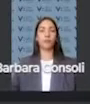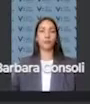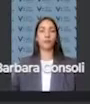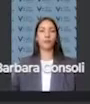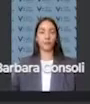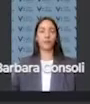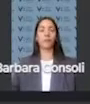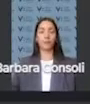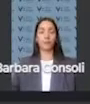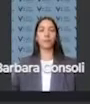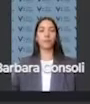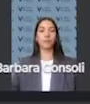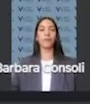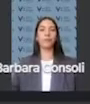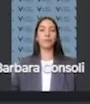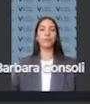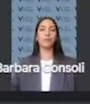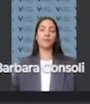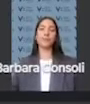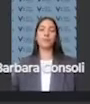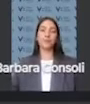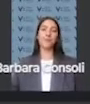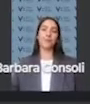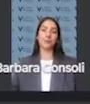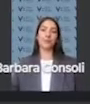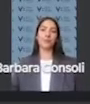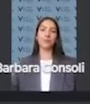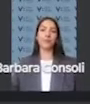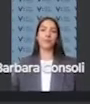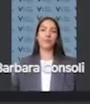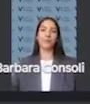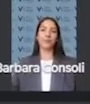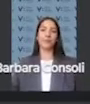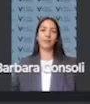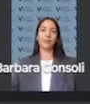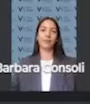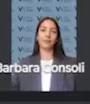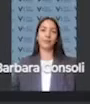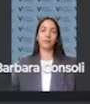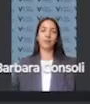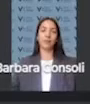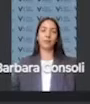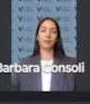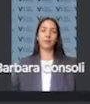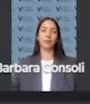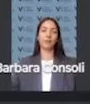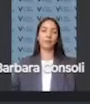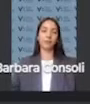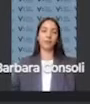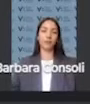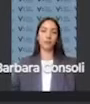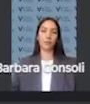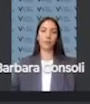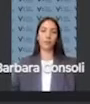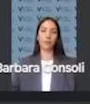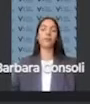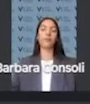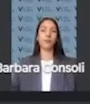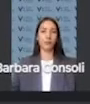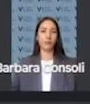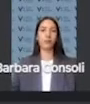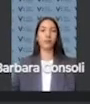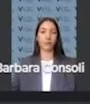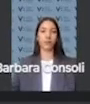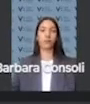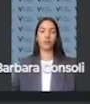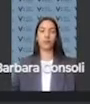prima con la professoressa, con Miriam e con il collega Santoro. Abbiamo